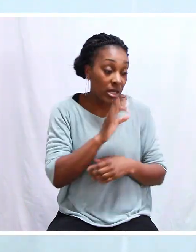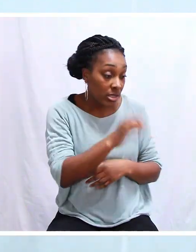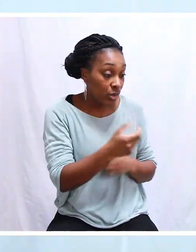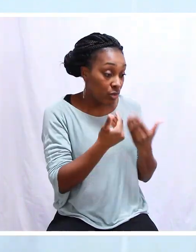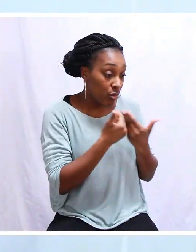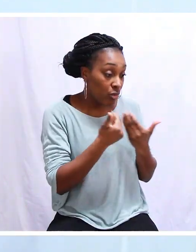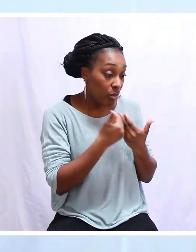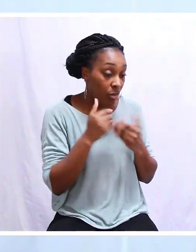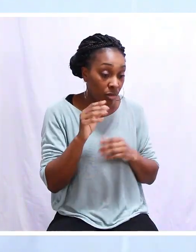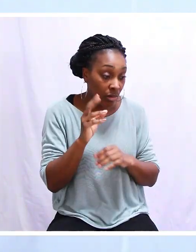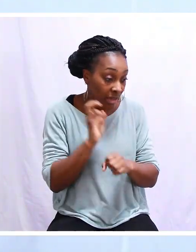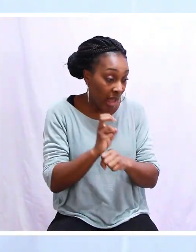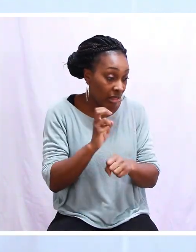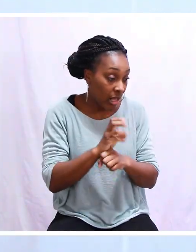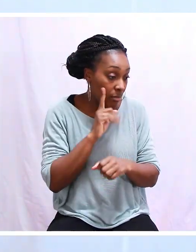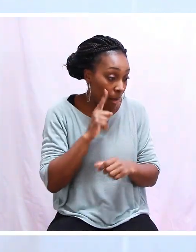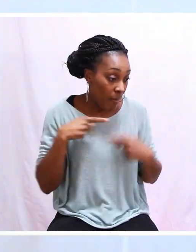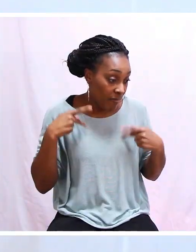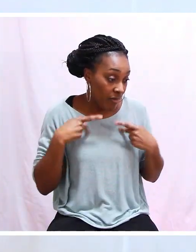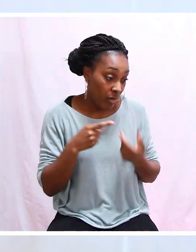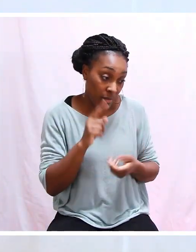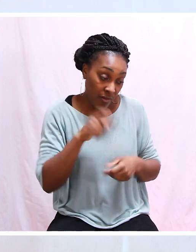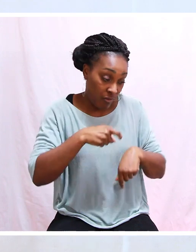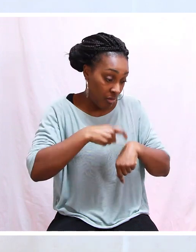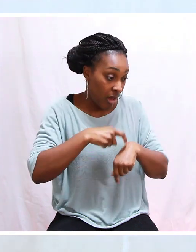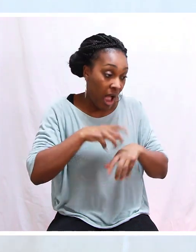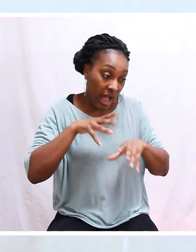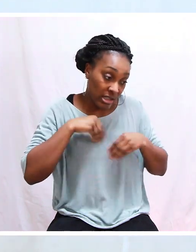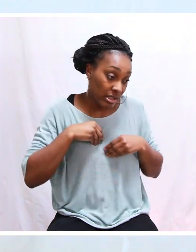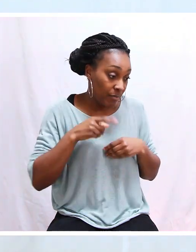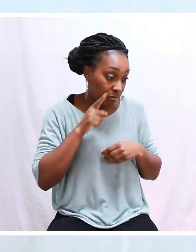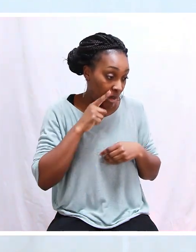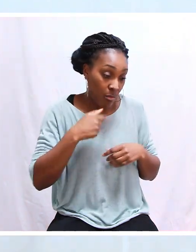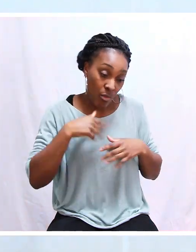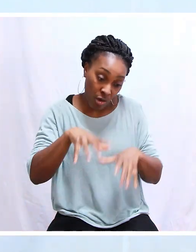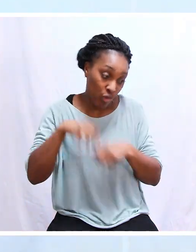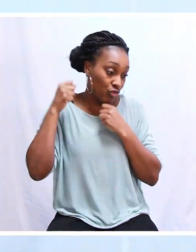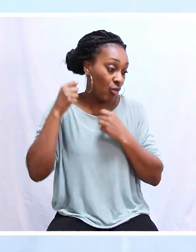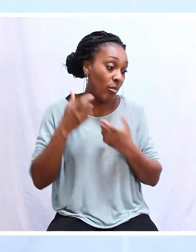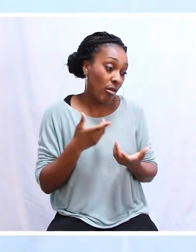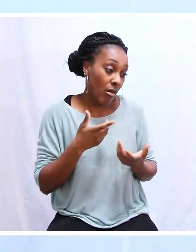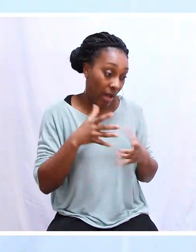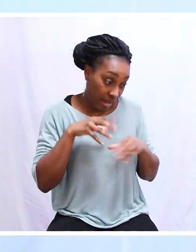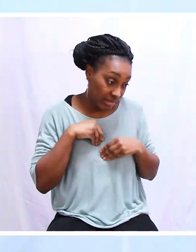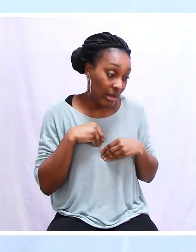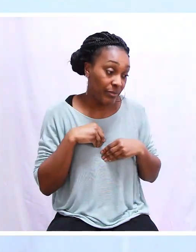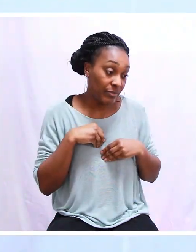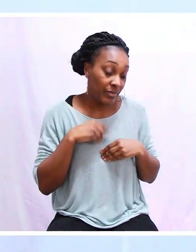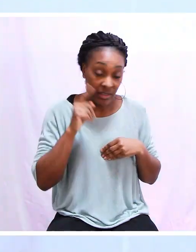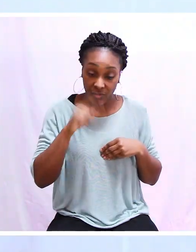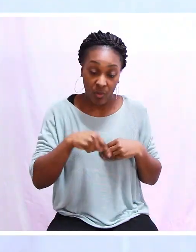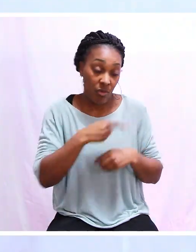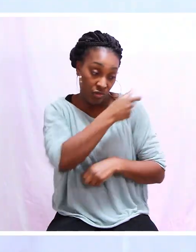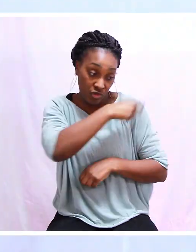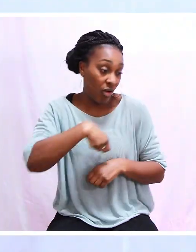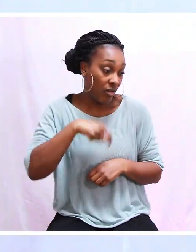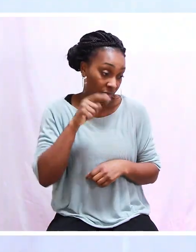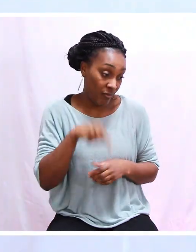conserve. Mais il est temps qu'elle s'en aille. Accepte qu'elle s'en aille. Accepte de passer par ce passage-là.